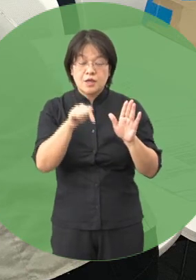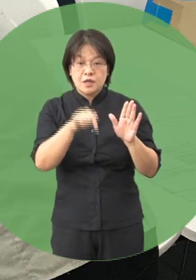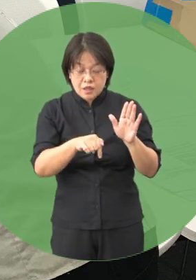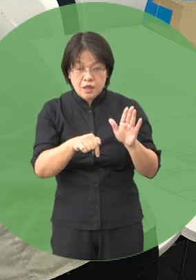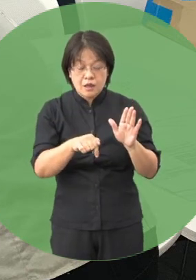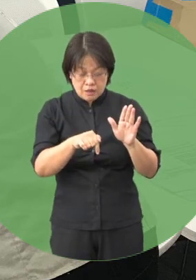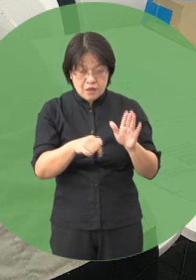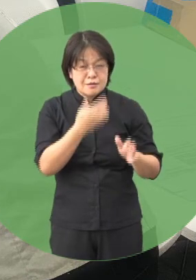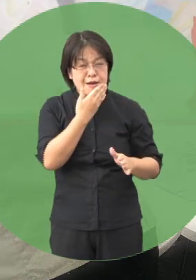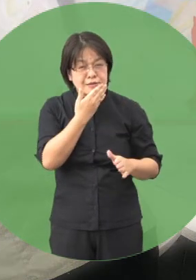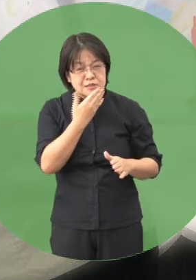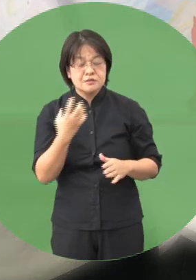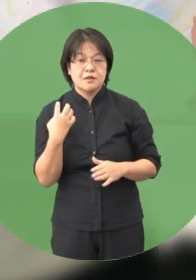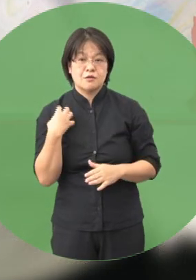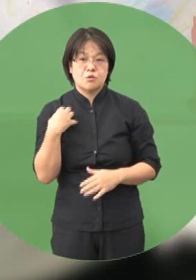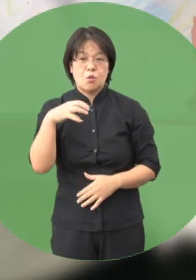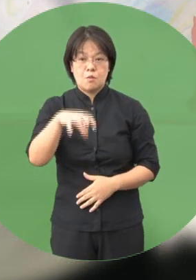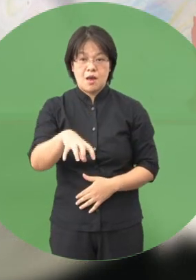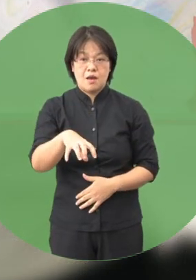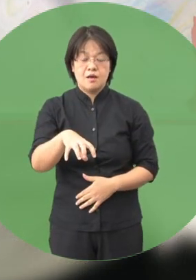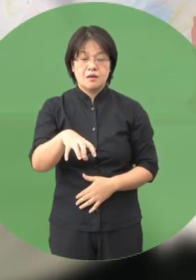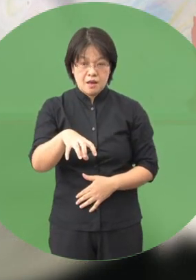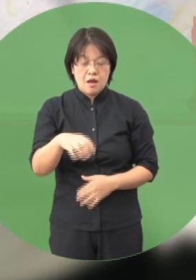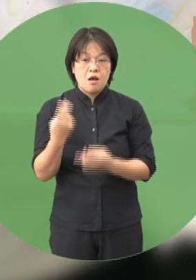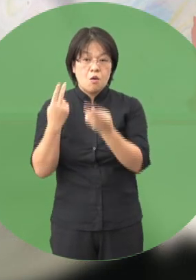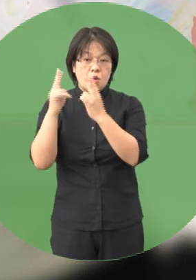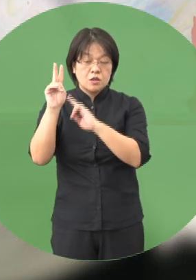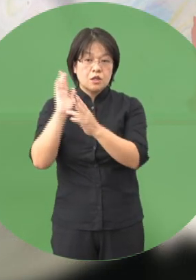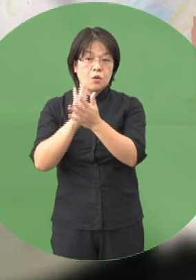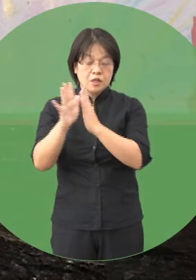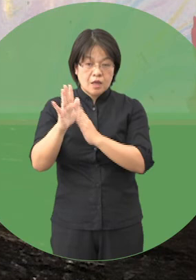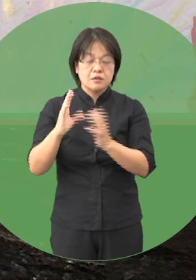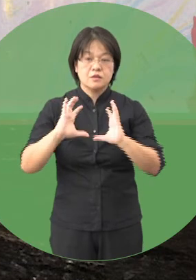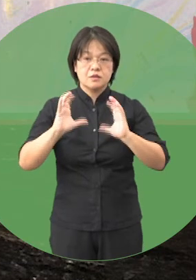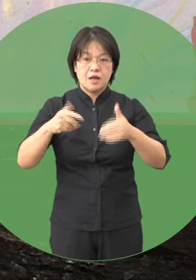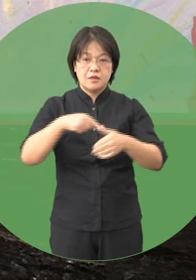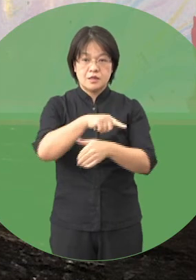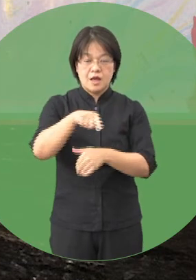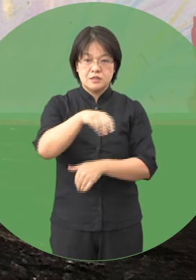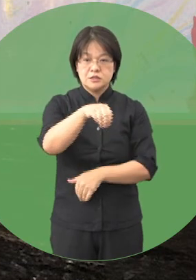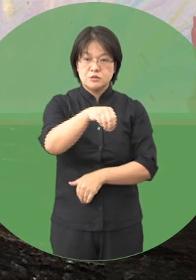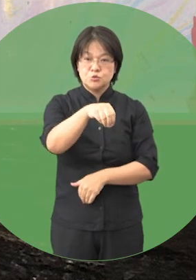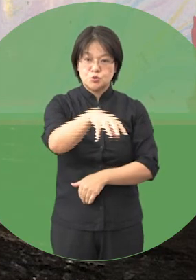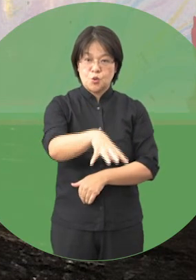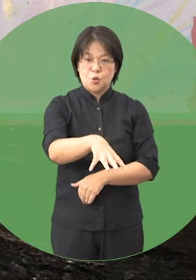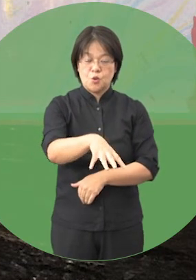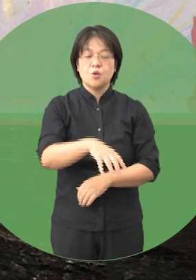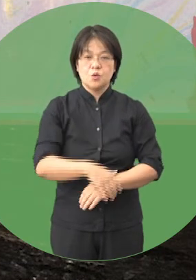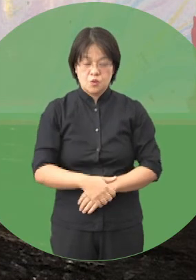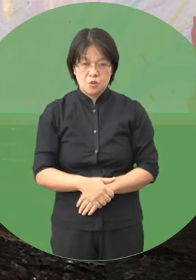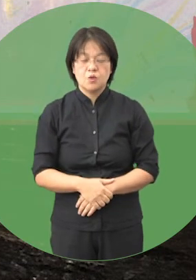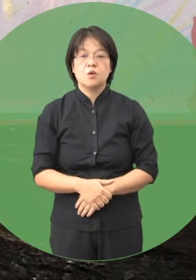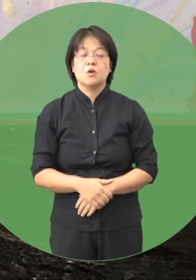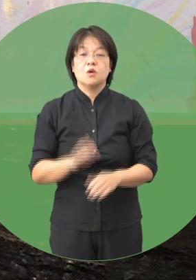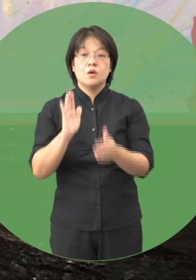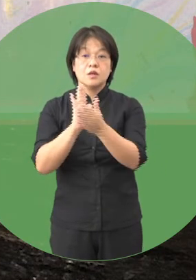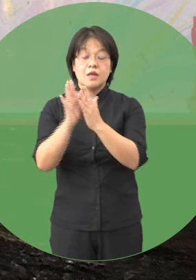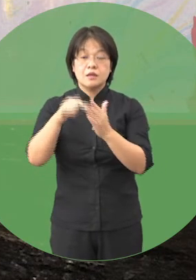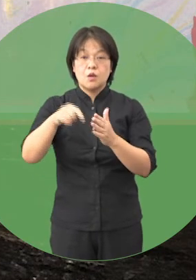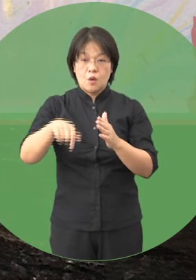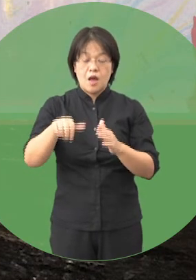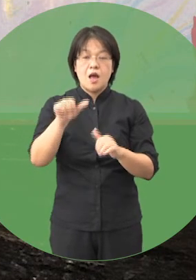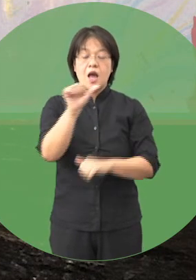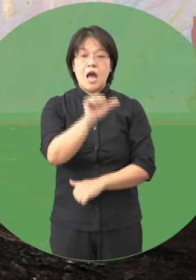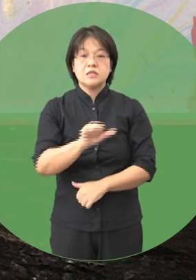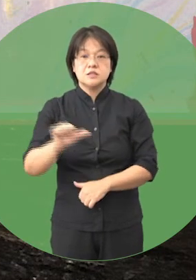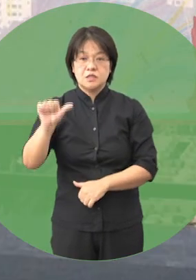ようになっているのが沖縄県の海外事務所です県ではアジアの中心位置する沖縄の